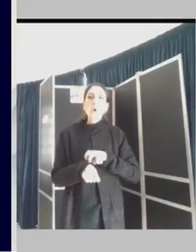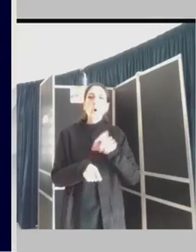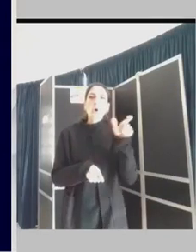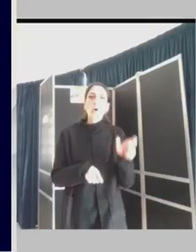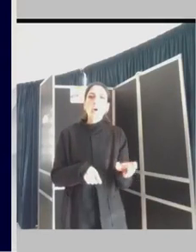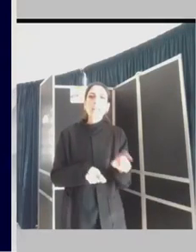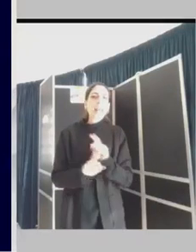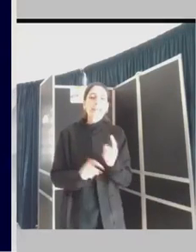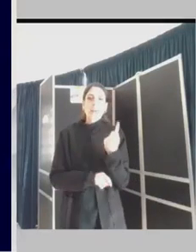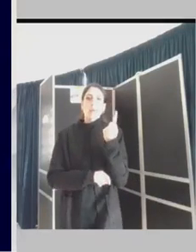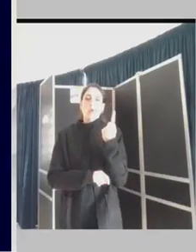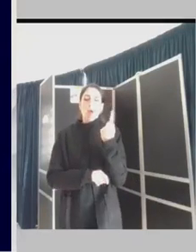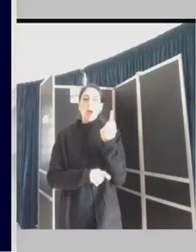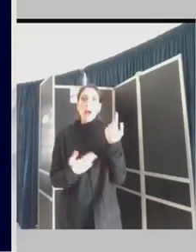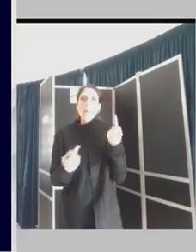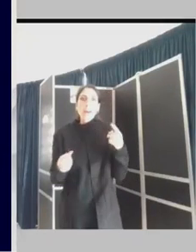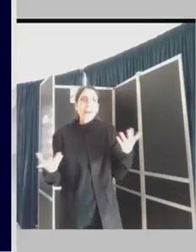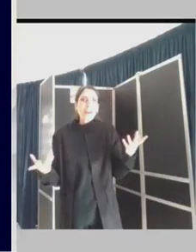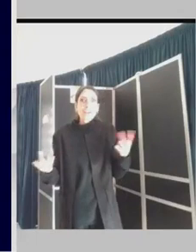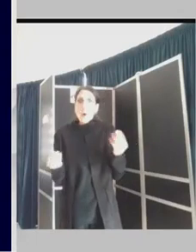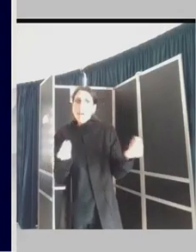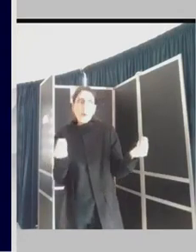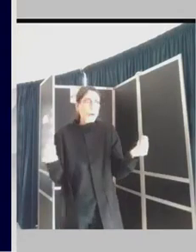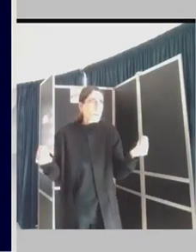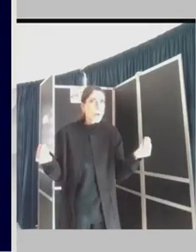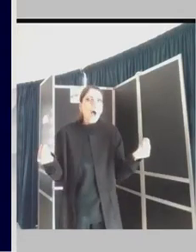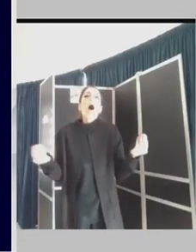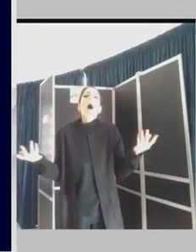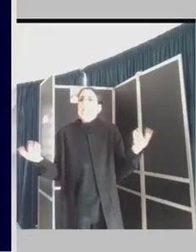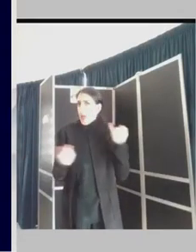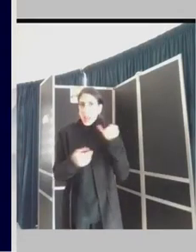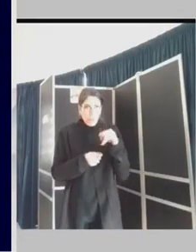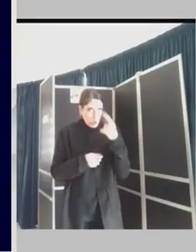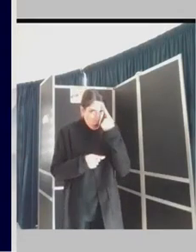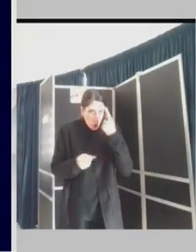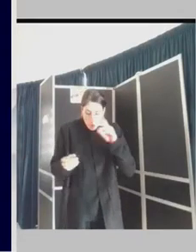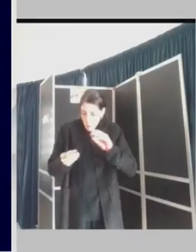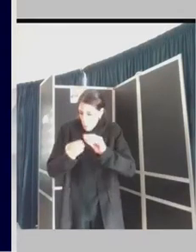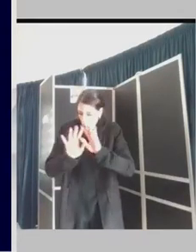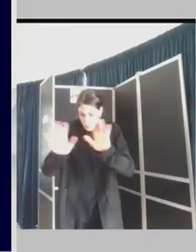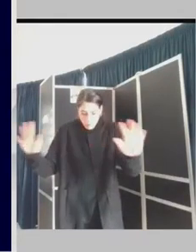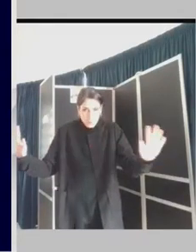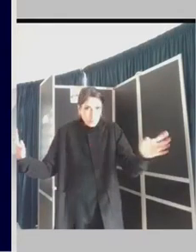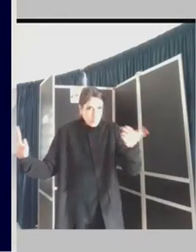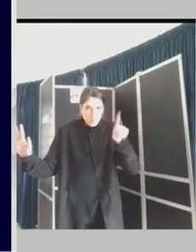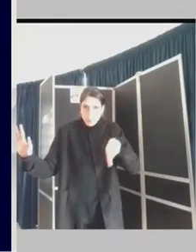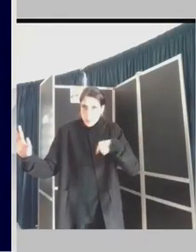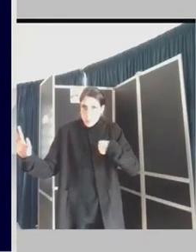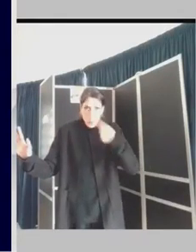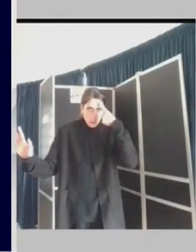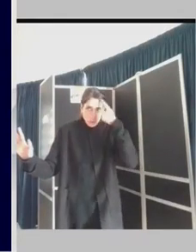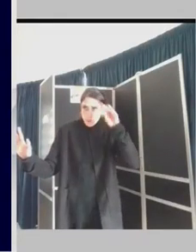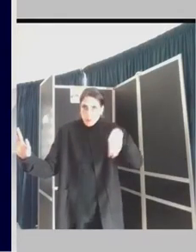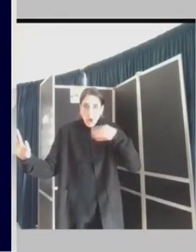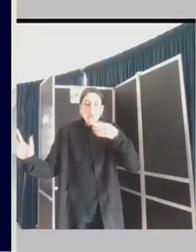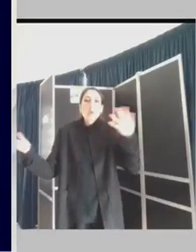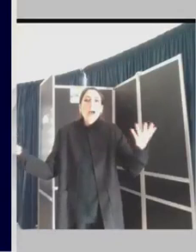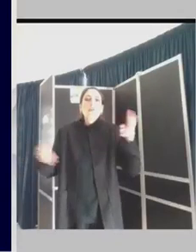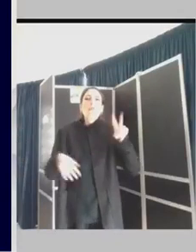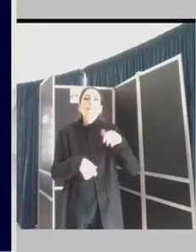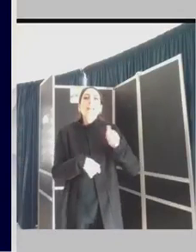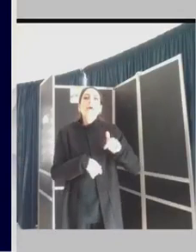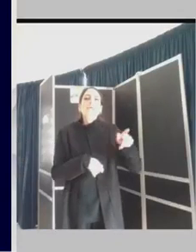raffa questo bambino nacque. Non sappiamo neanche noi come accade. Fu il 2011. L'Italia offrì